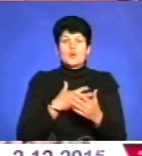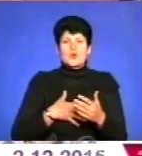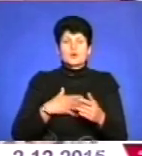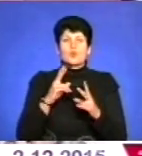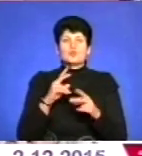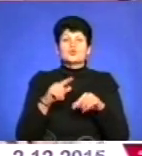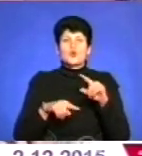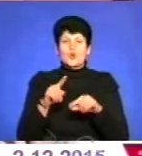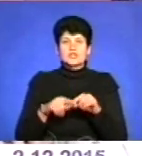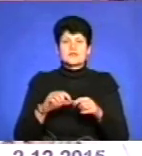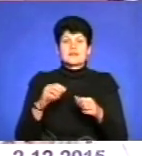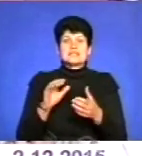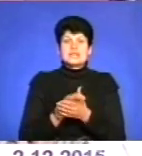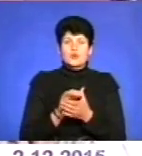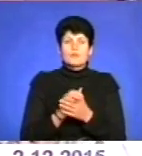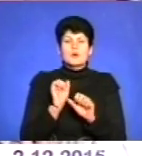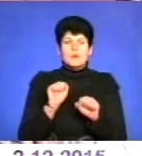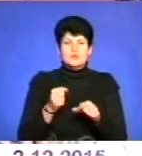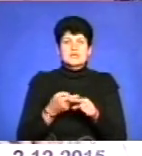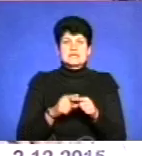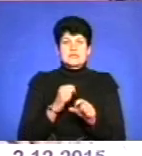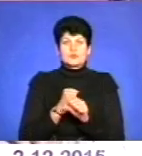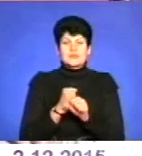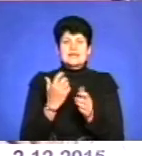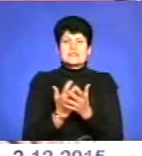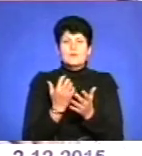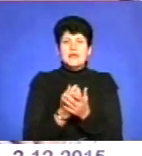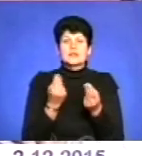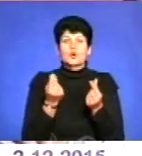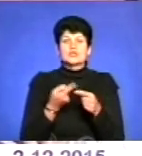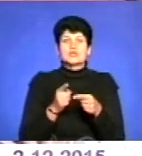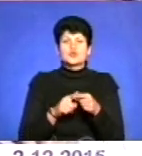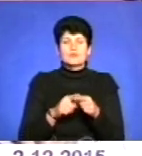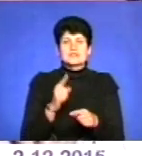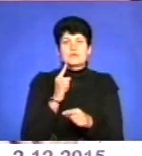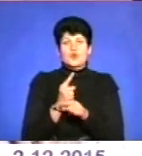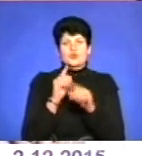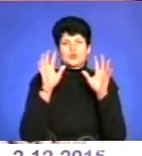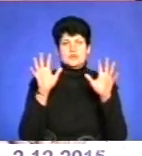знайомих, вона це може зробити. Але заробляти на цьому гроші заборонено законодавством.